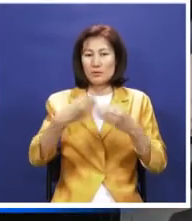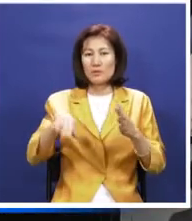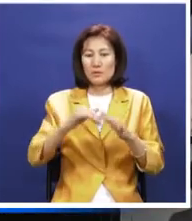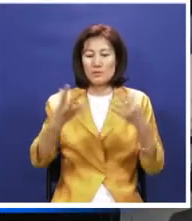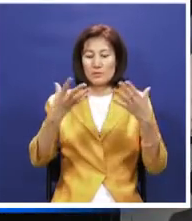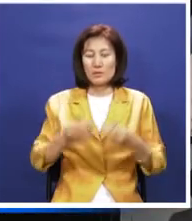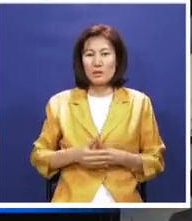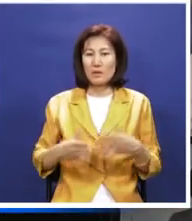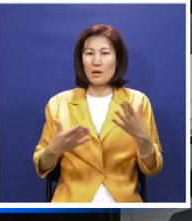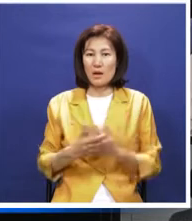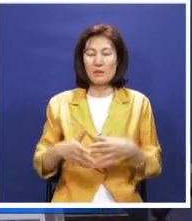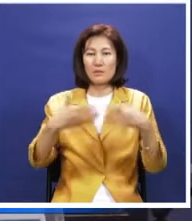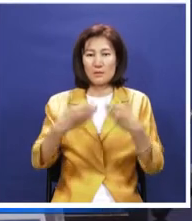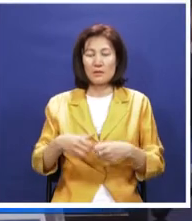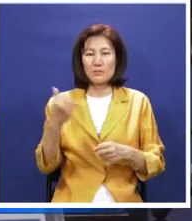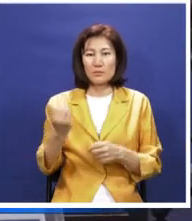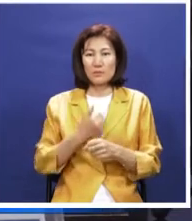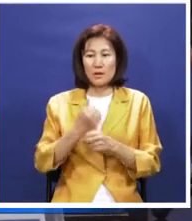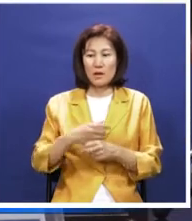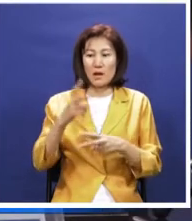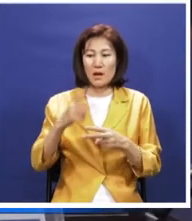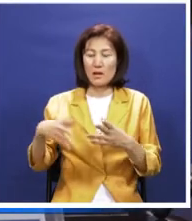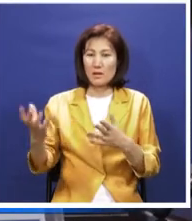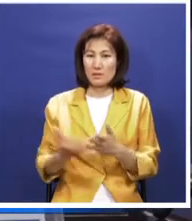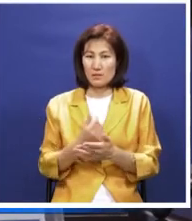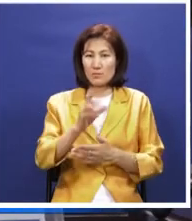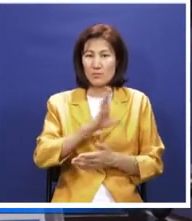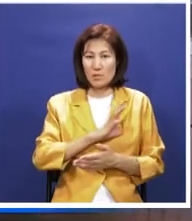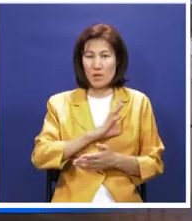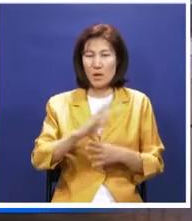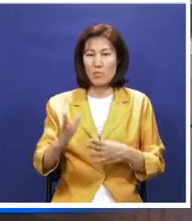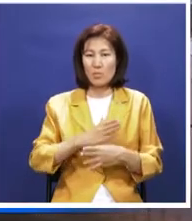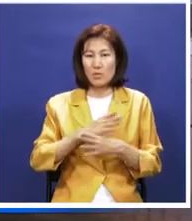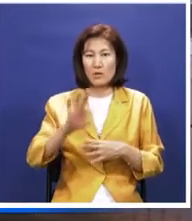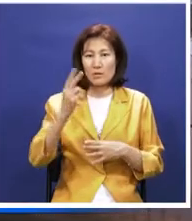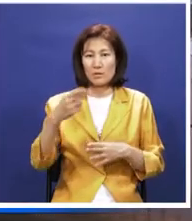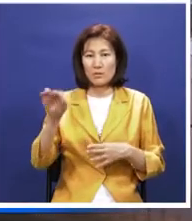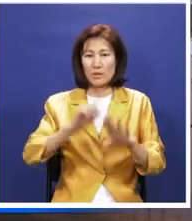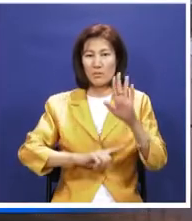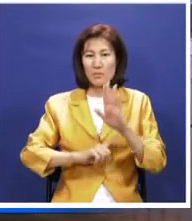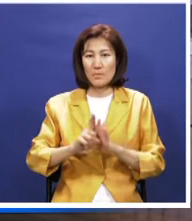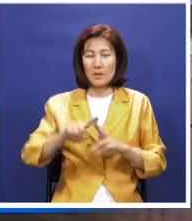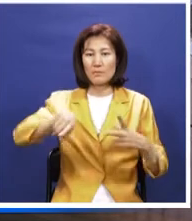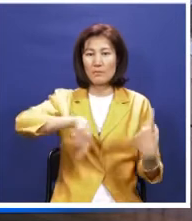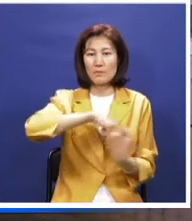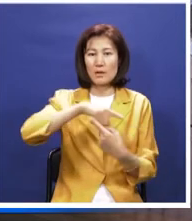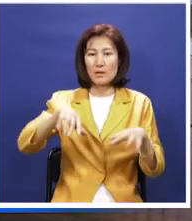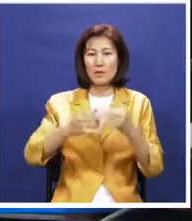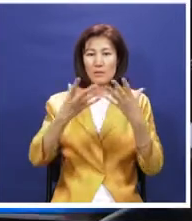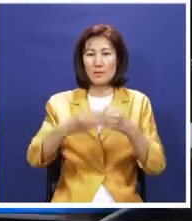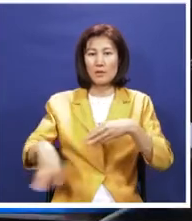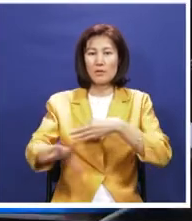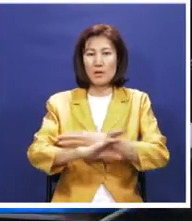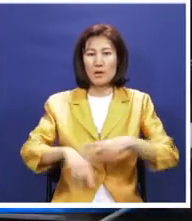2023-2024 жылдары қайта есептеу жұмыстары қолға алынбақ дейді. Одан бөлік мамыр айынан бастап, кәсіпкерлік орындарын